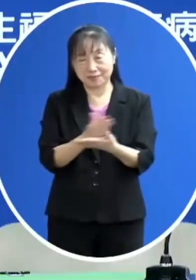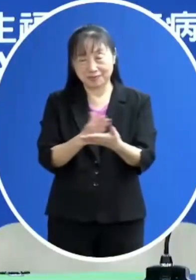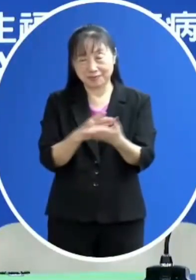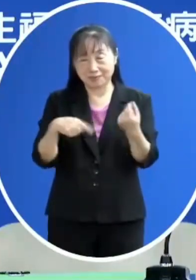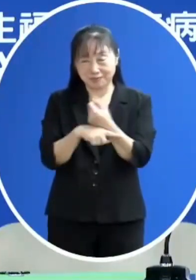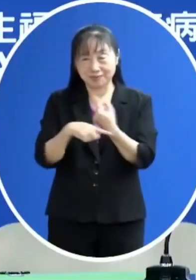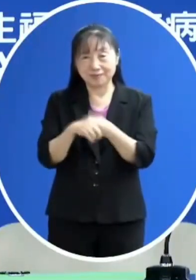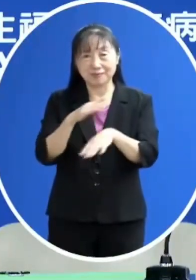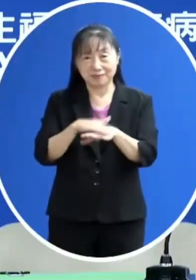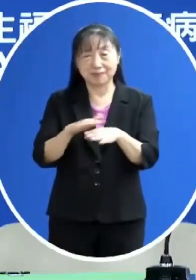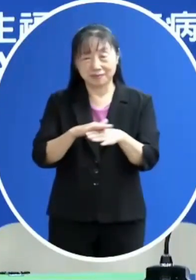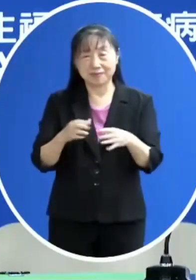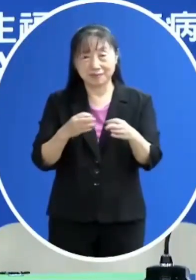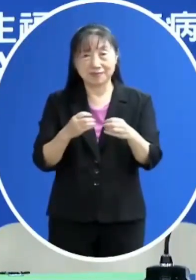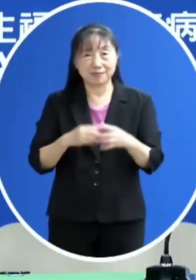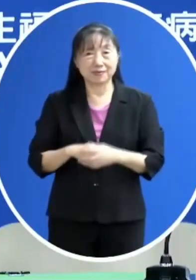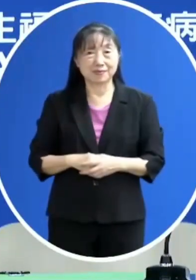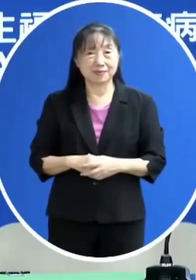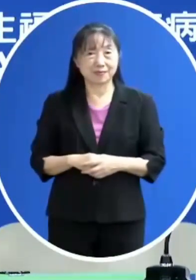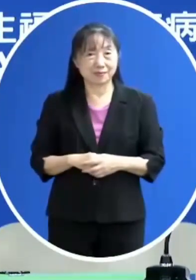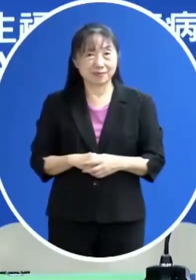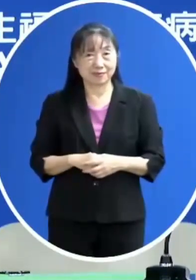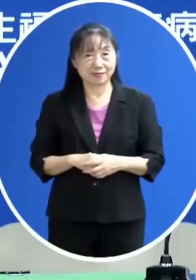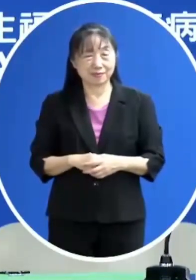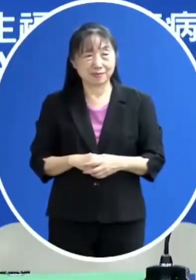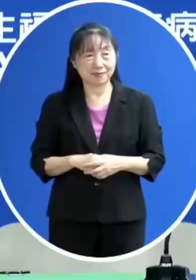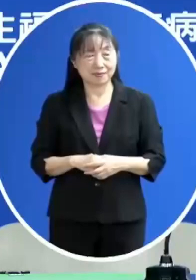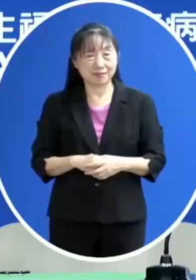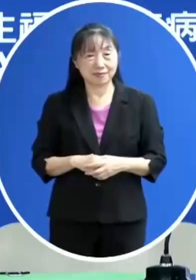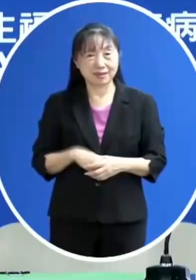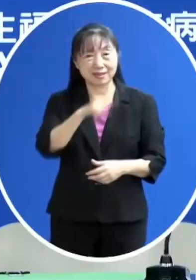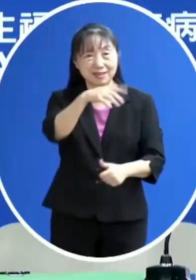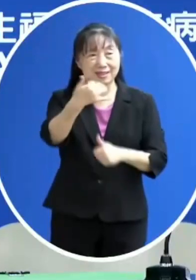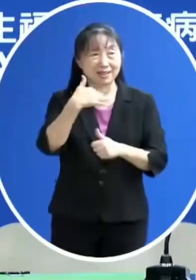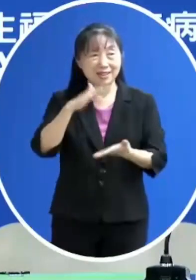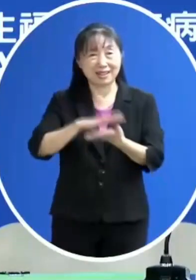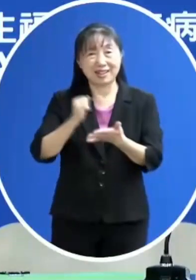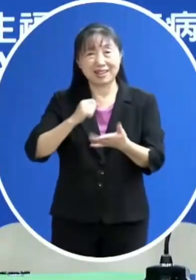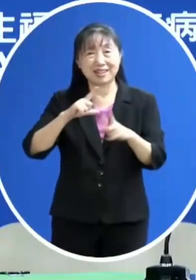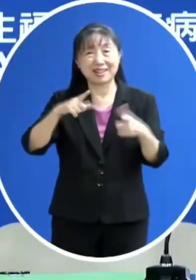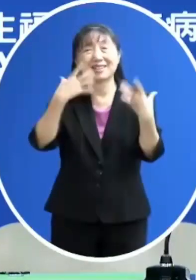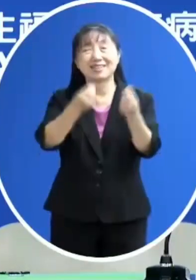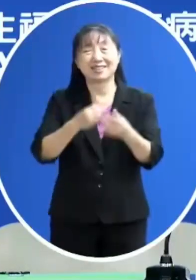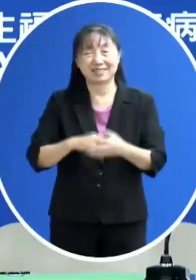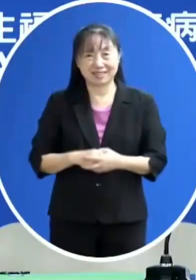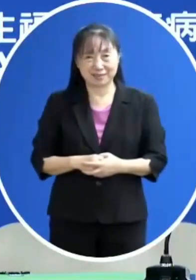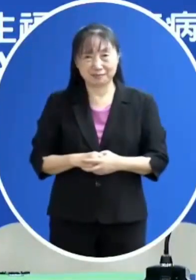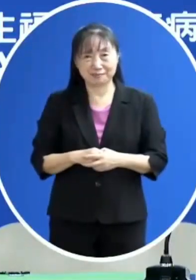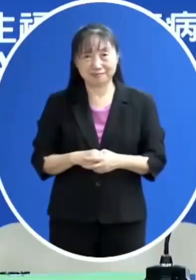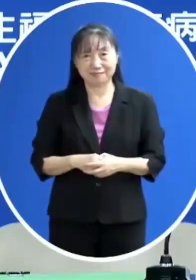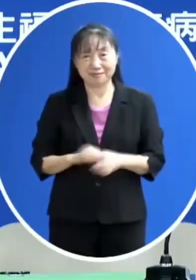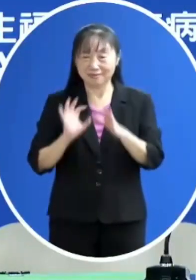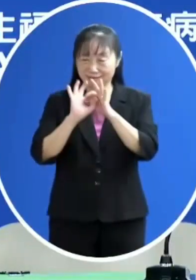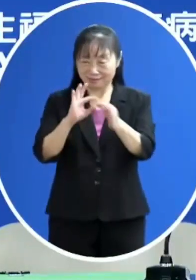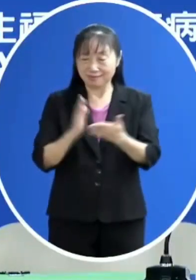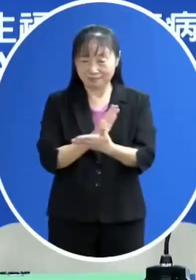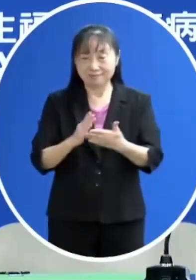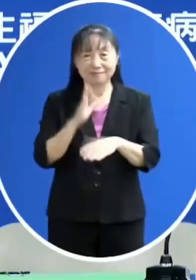持续在评估当中了哈。那没有没有，你问这个没有压力没有那么大哈。好，我想持续在评